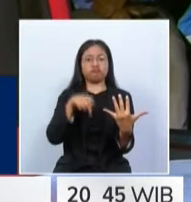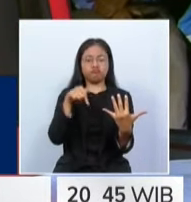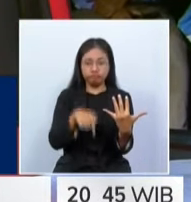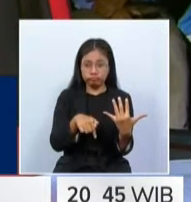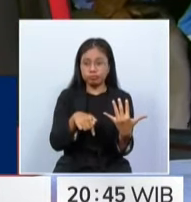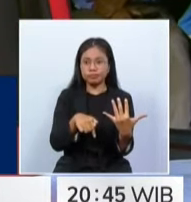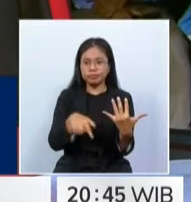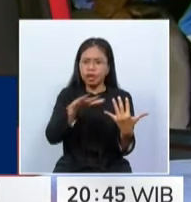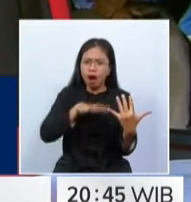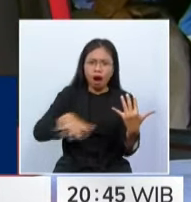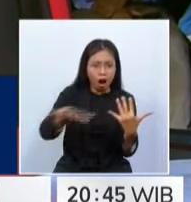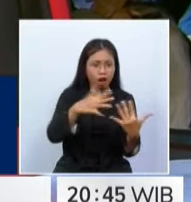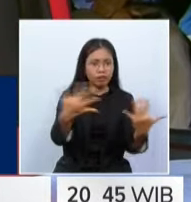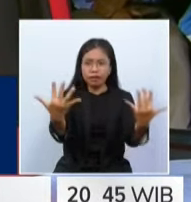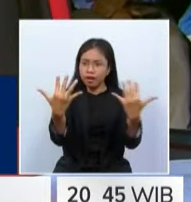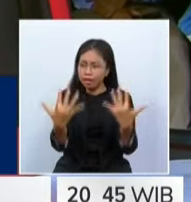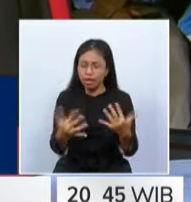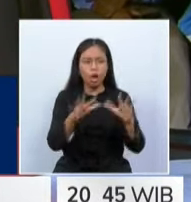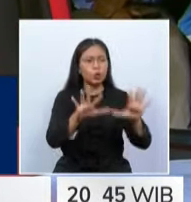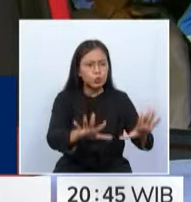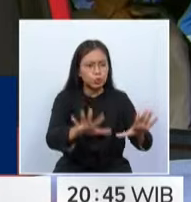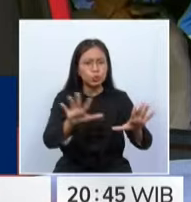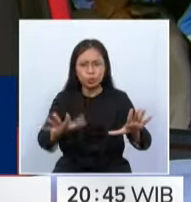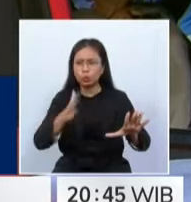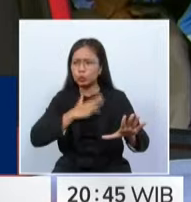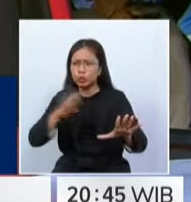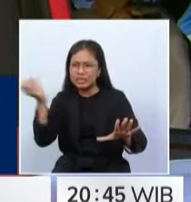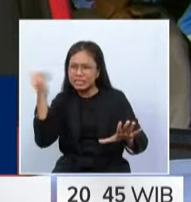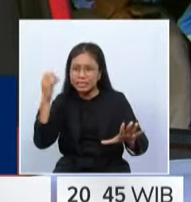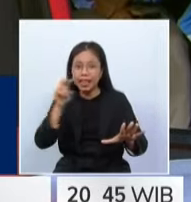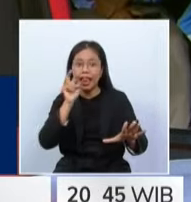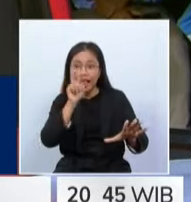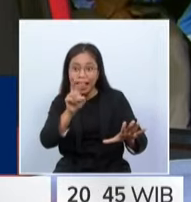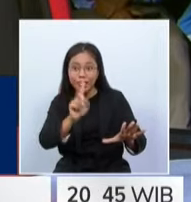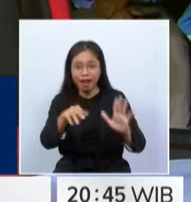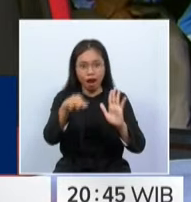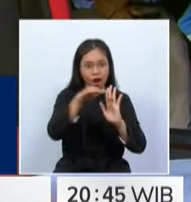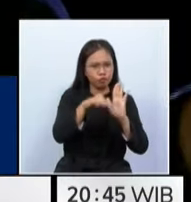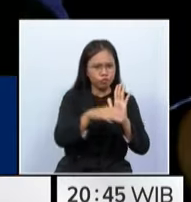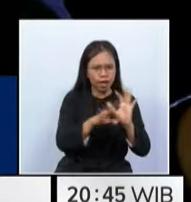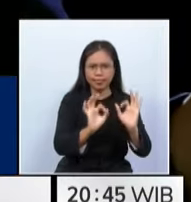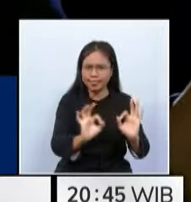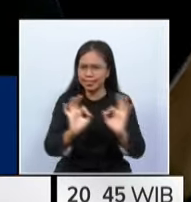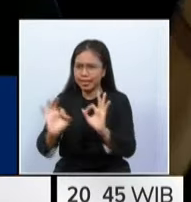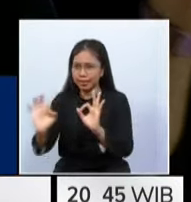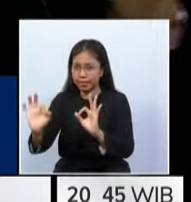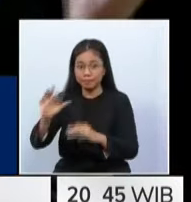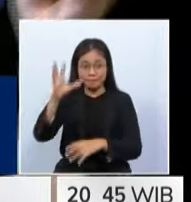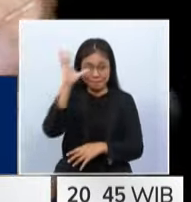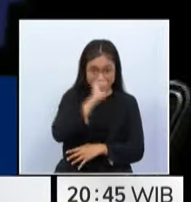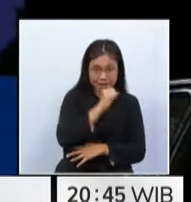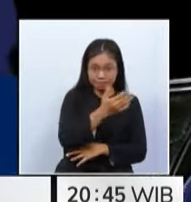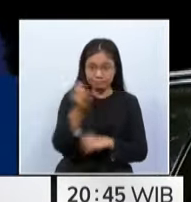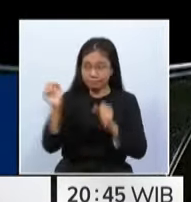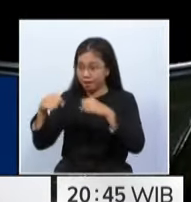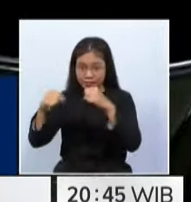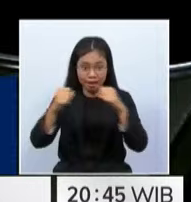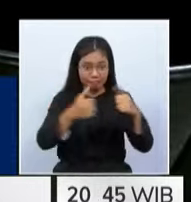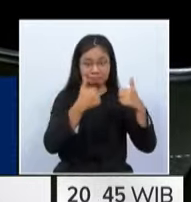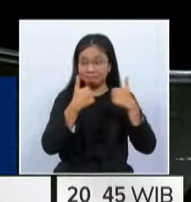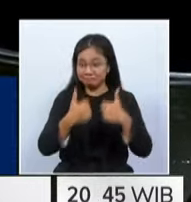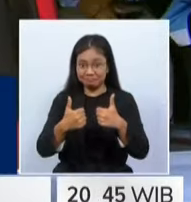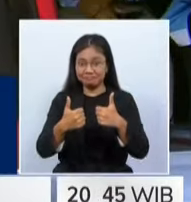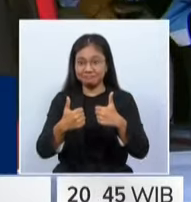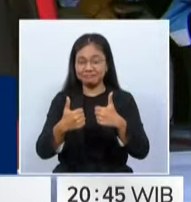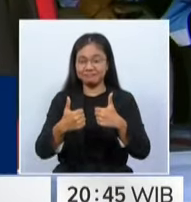rwananon sudah kita saksikan sama-sama tadi Tata tertibnya semua sepakat ya sepakat Oke